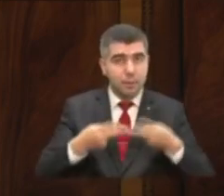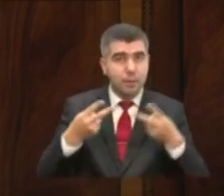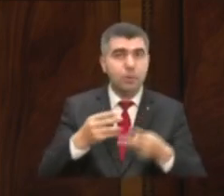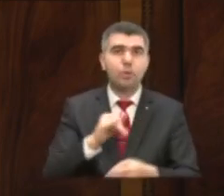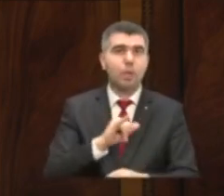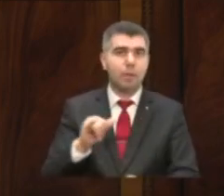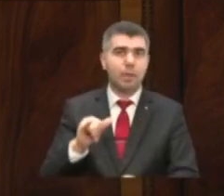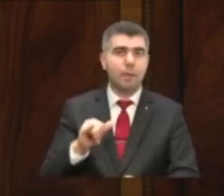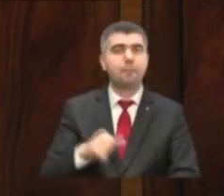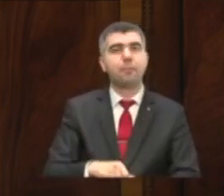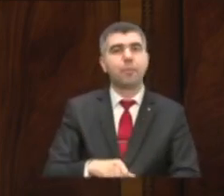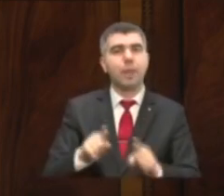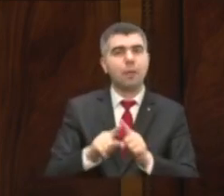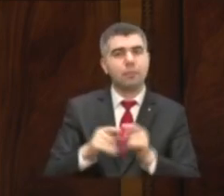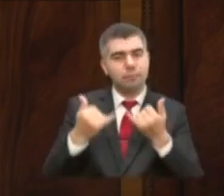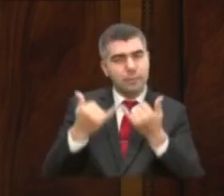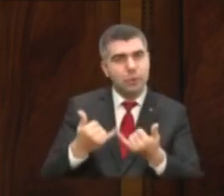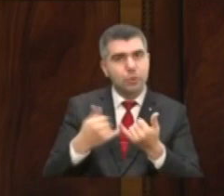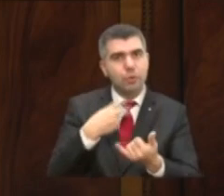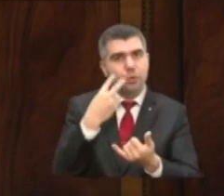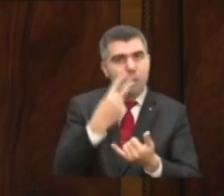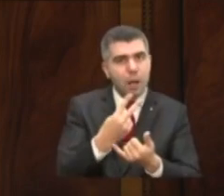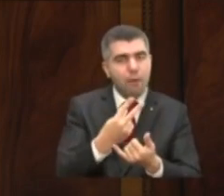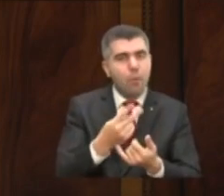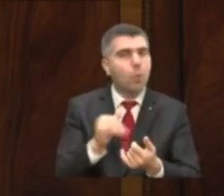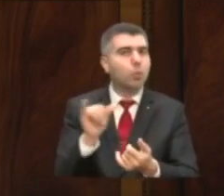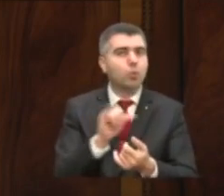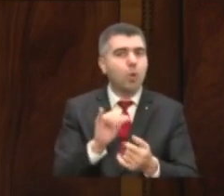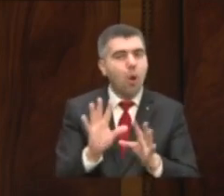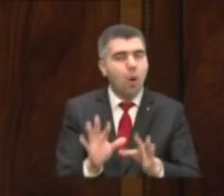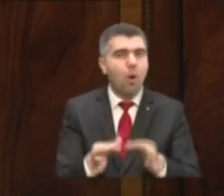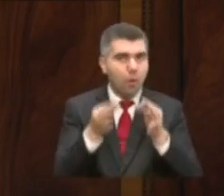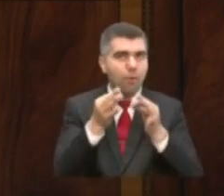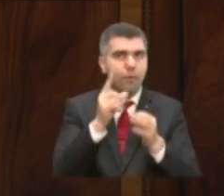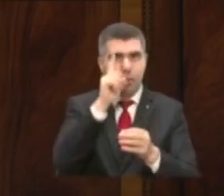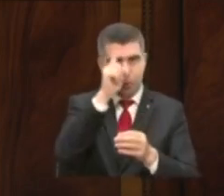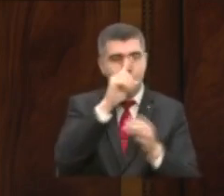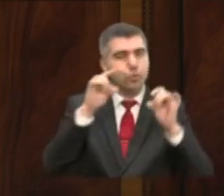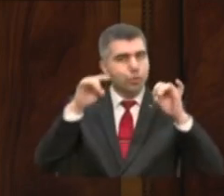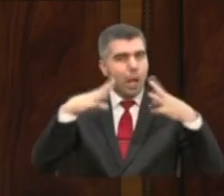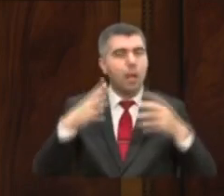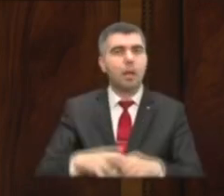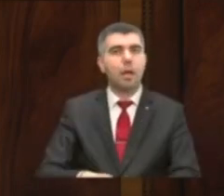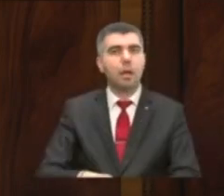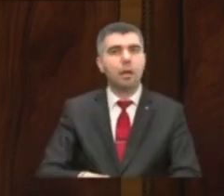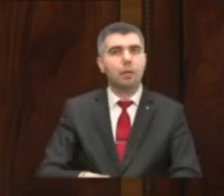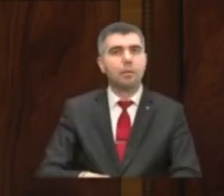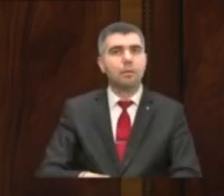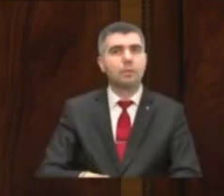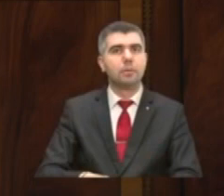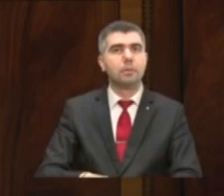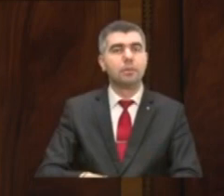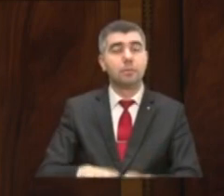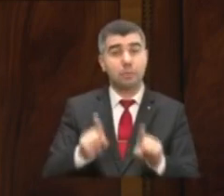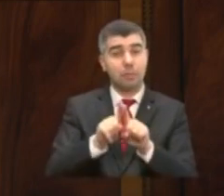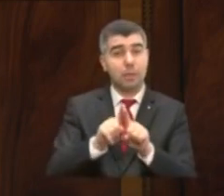القرار دابا الان غادي نديروا التقييم، ونشوفوا التقييم اش غادي يعطينا، وان شاء الله حنا مفتوحين. واحد النقطه اللي